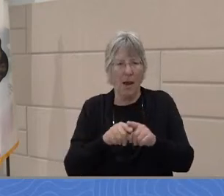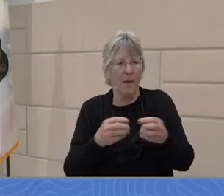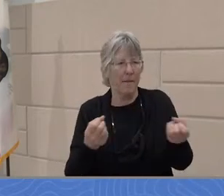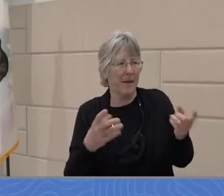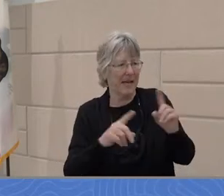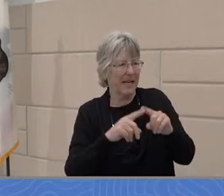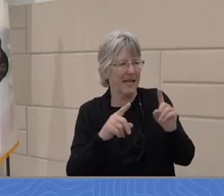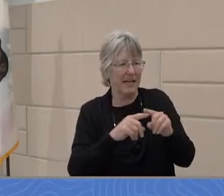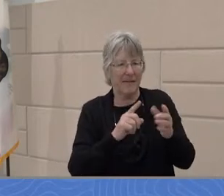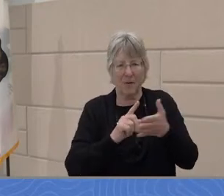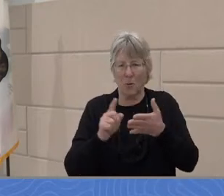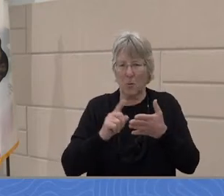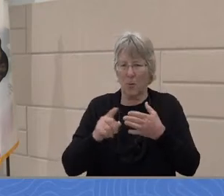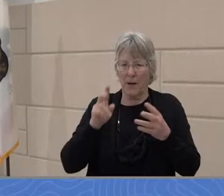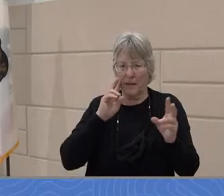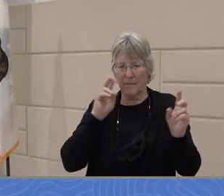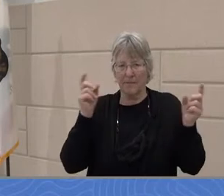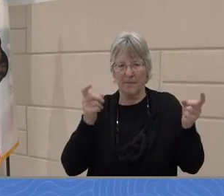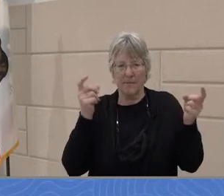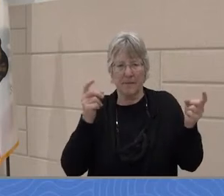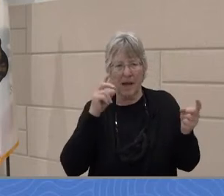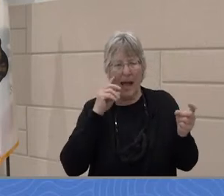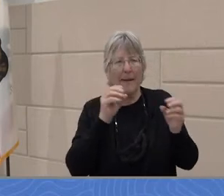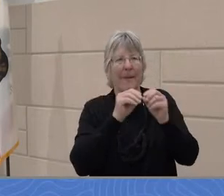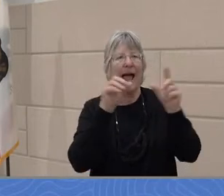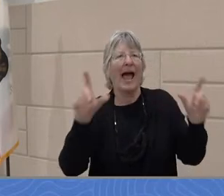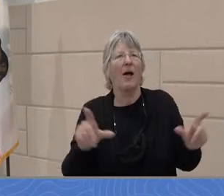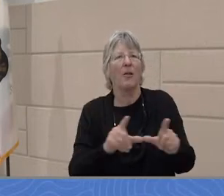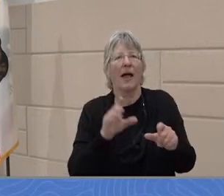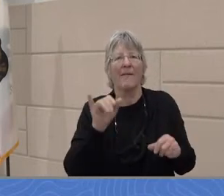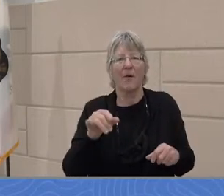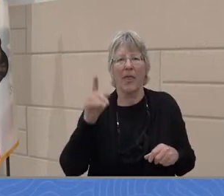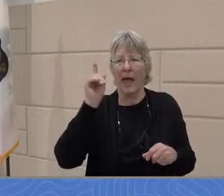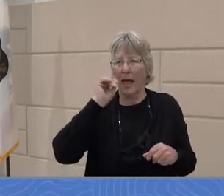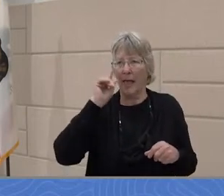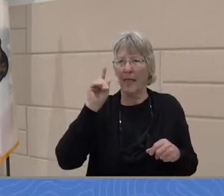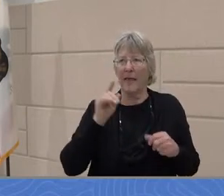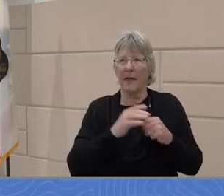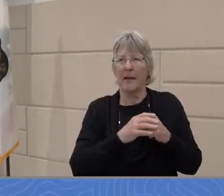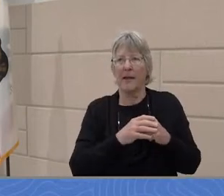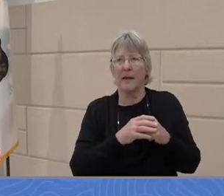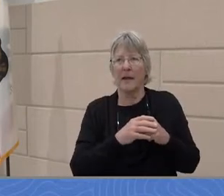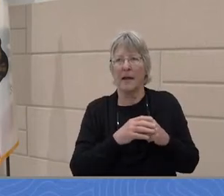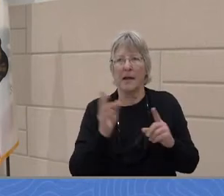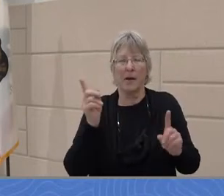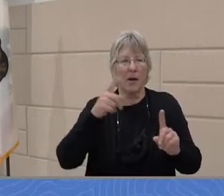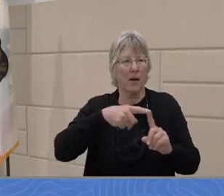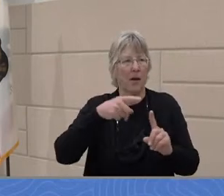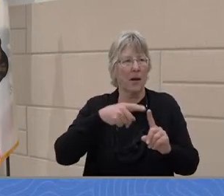ทรวงอบรมพนายสเตอารัมขยมเมื่อจำนวนทา